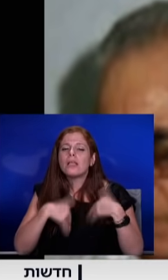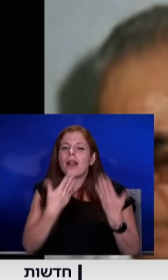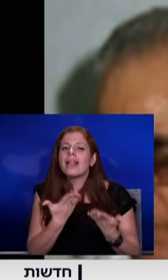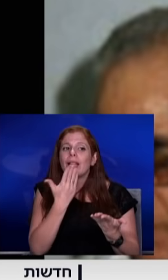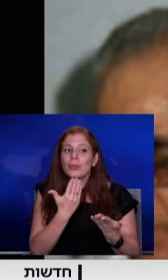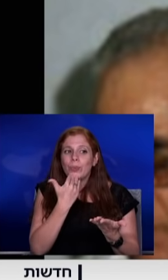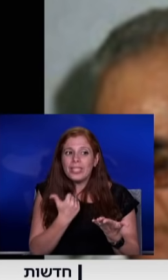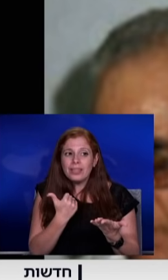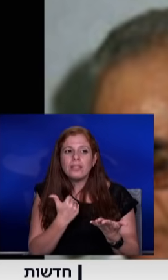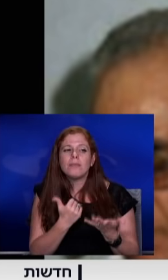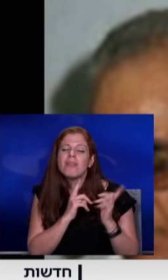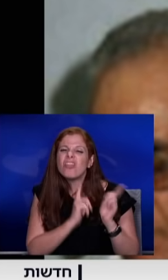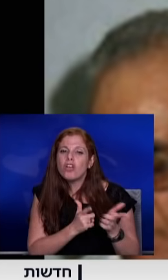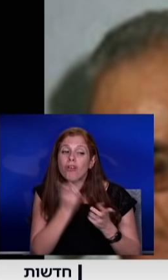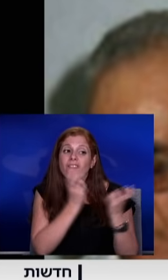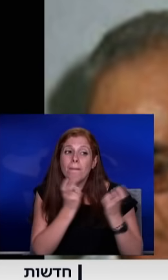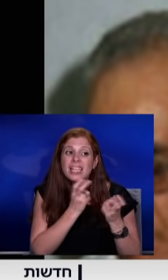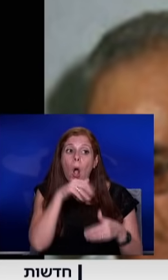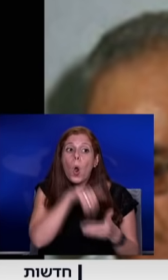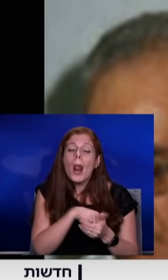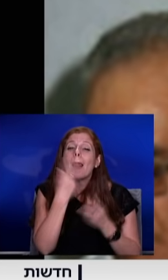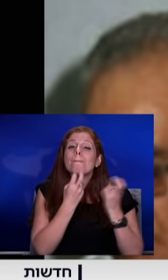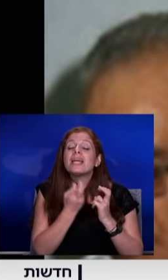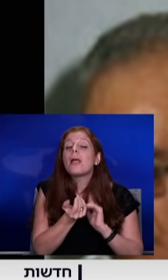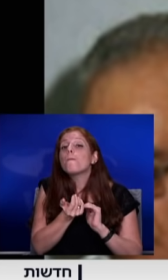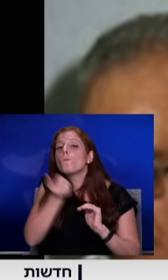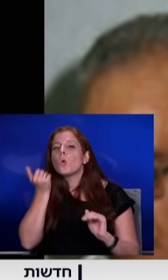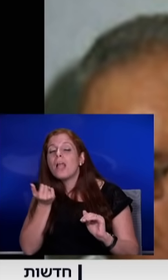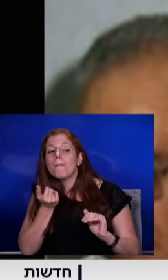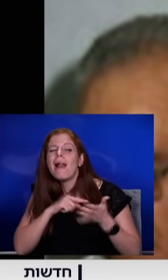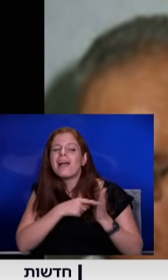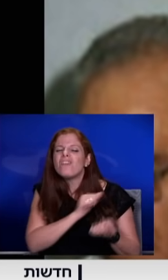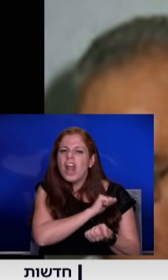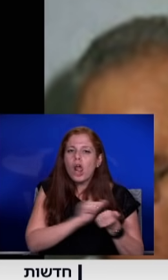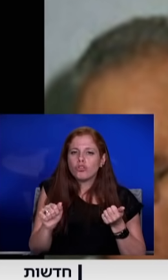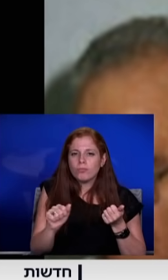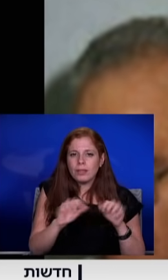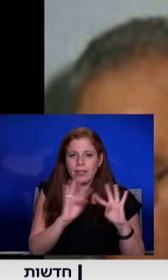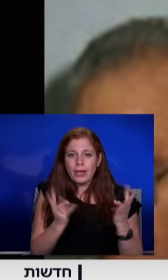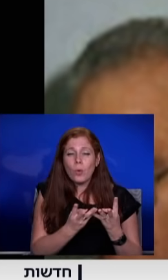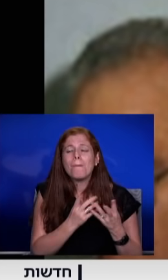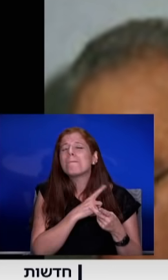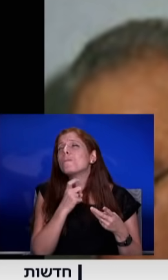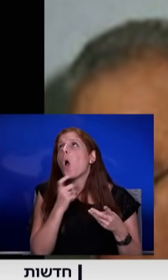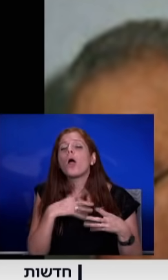בגטו מיר נשק ומידע, כולל מידע מוקדם על הכוונה להשמיד את הגטו. מאות ניצלו בזכותו.